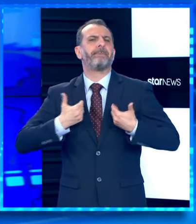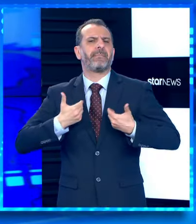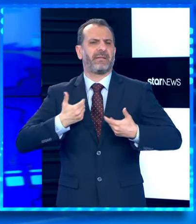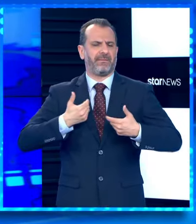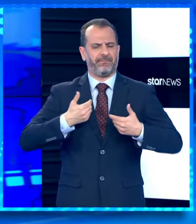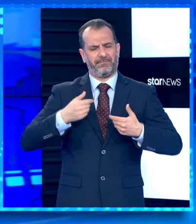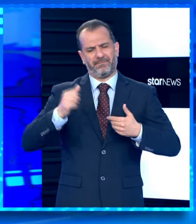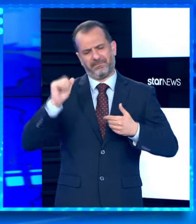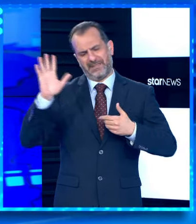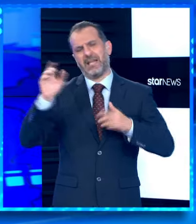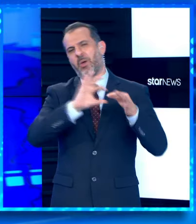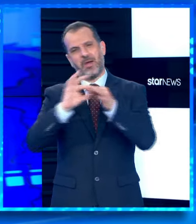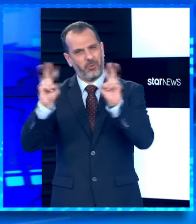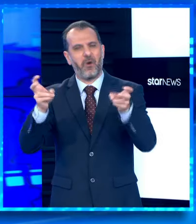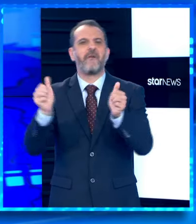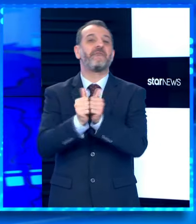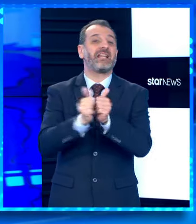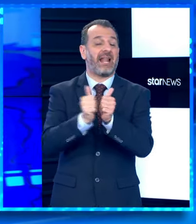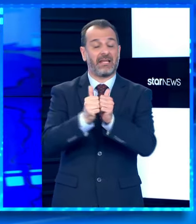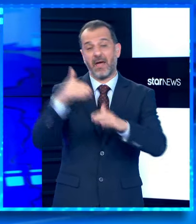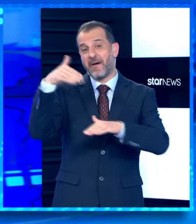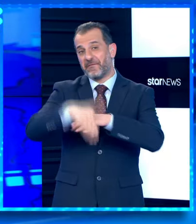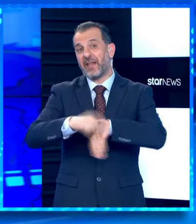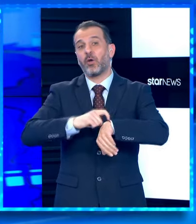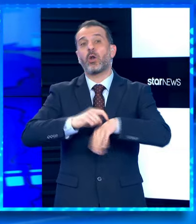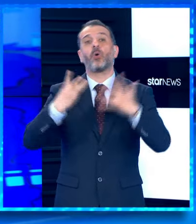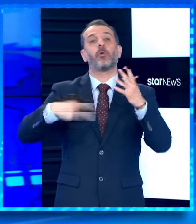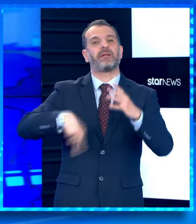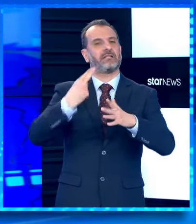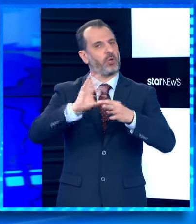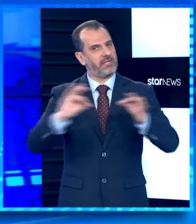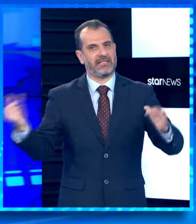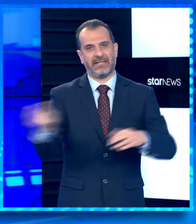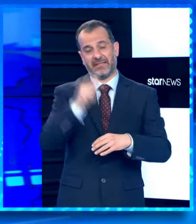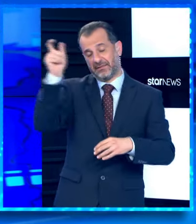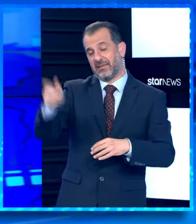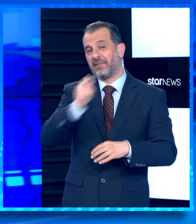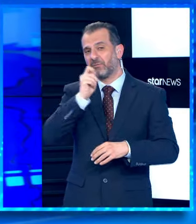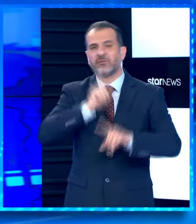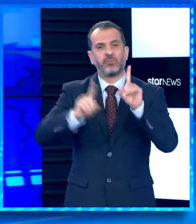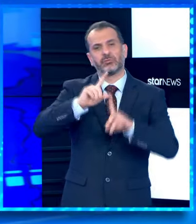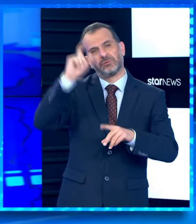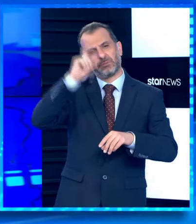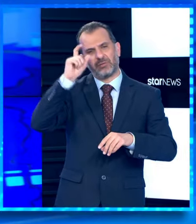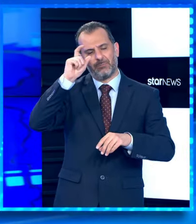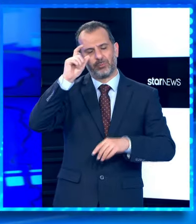η ξένη σειρά «Τα φιλαράκια». Επόμενη προγραμματισμένη ενημέρωσή σας στις 8 παρατέταρτο με τον Σπύρο